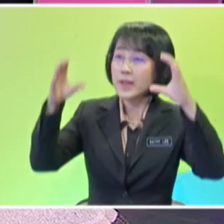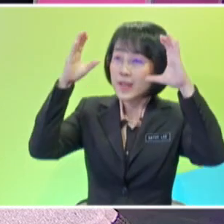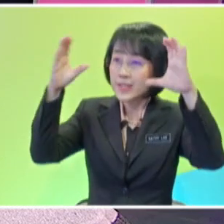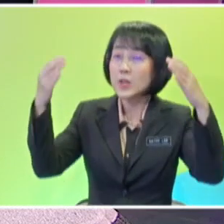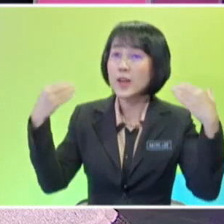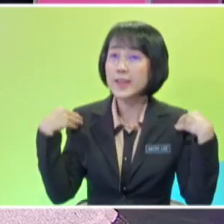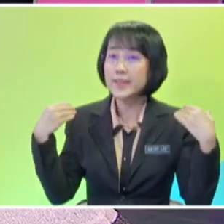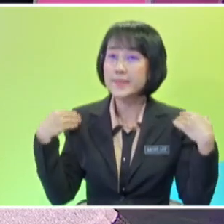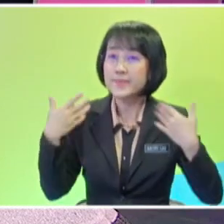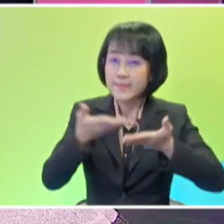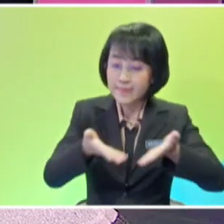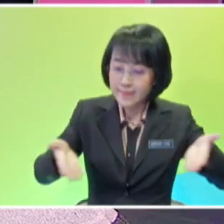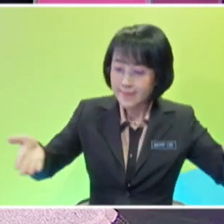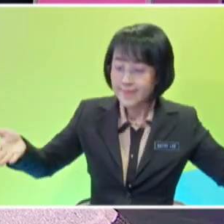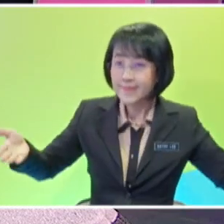depan